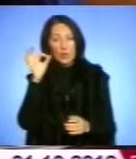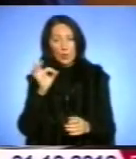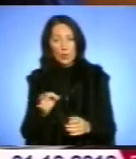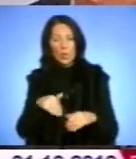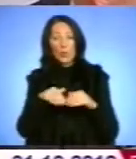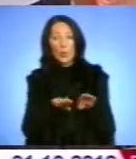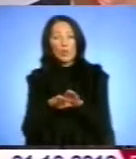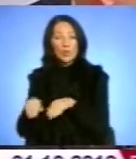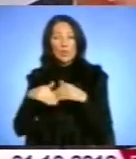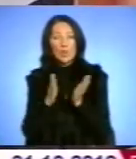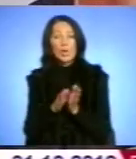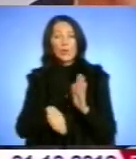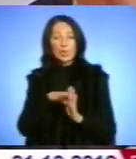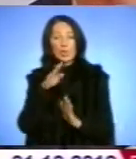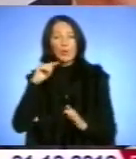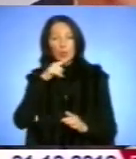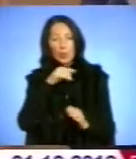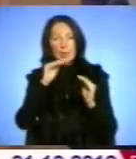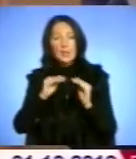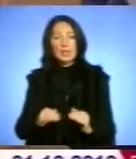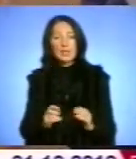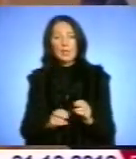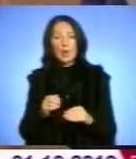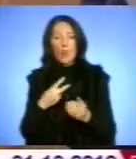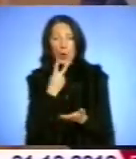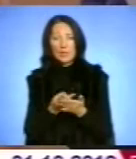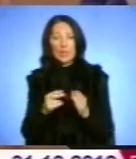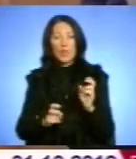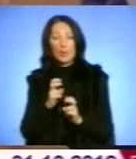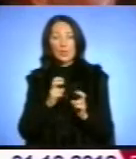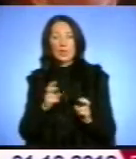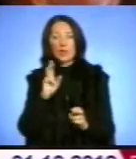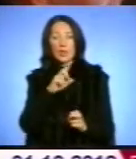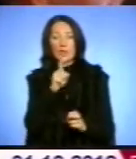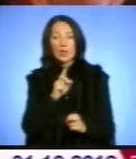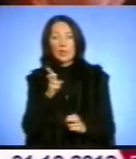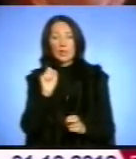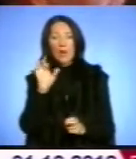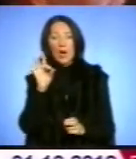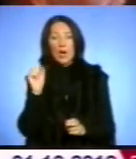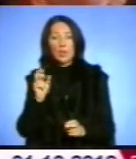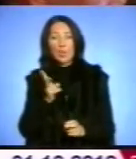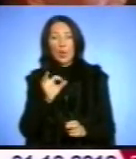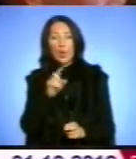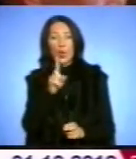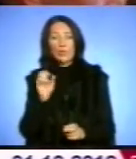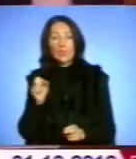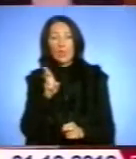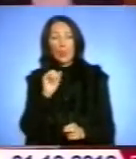зростанням економіки, найнижчі показники виробництва фіксують у Збаразькому, Козівському, Бучацькому та Бережанському